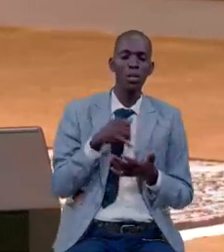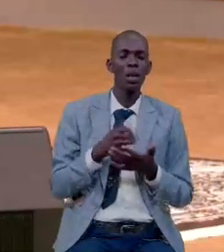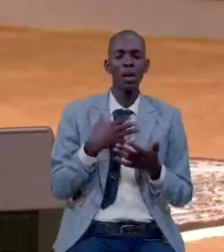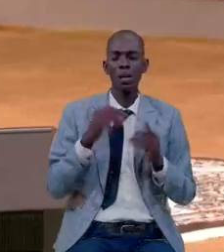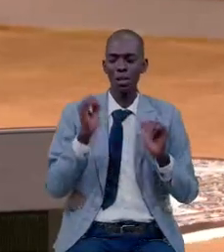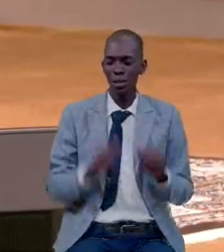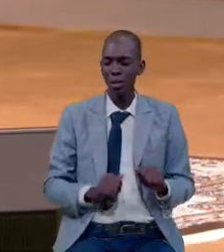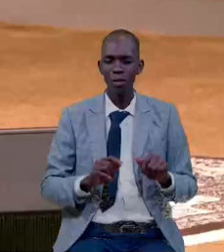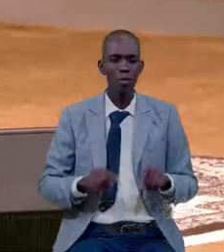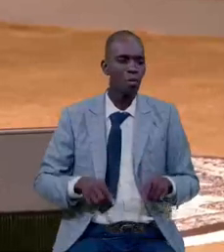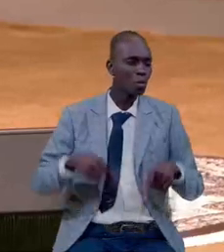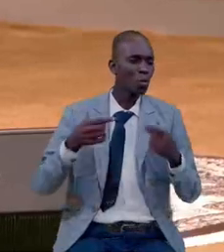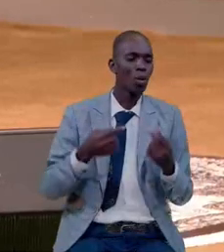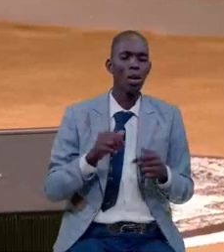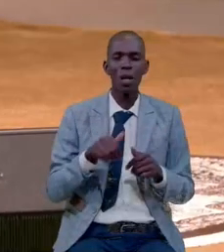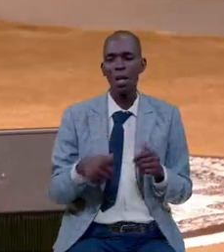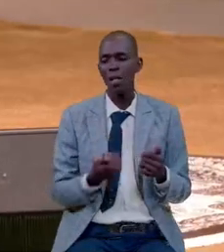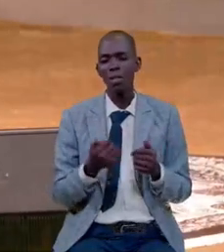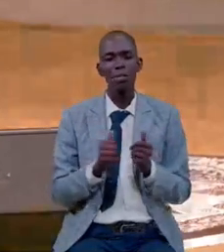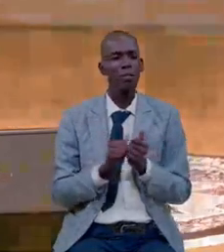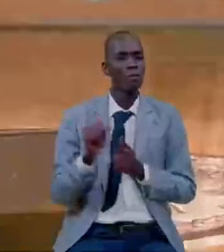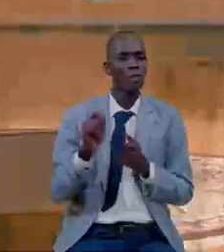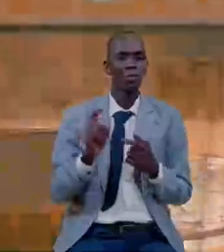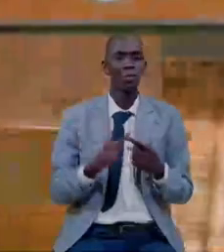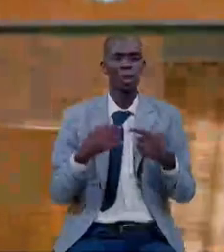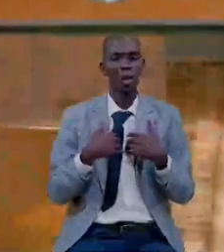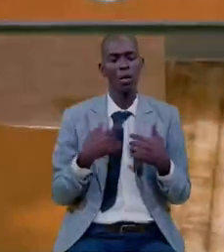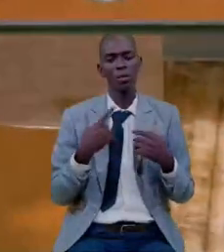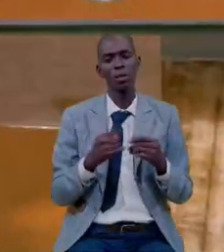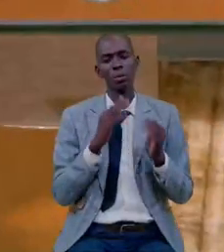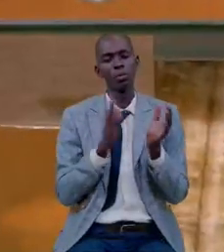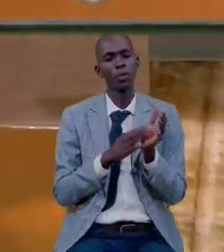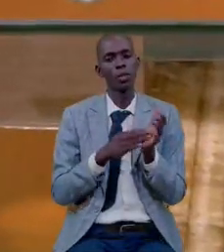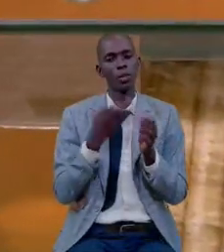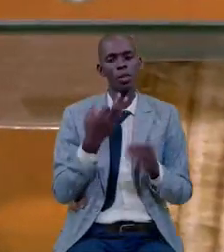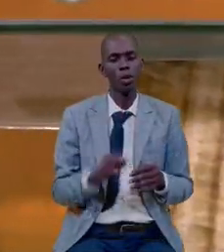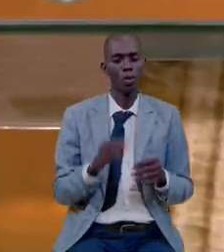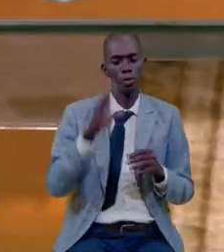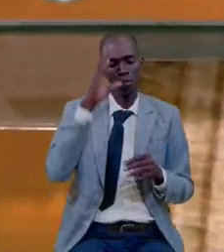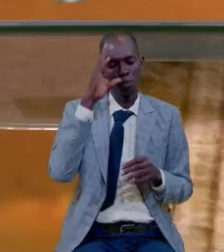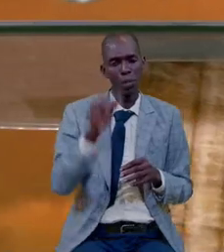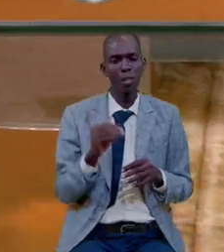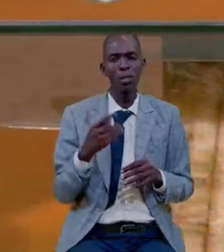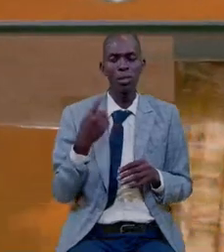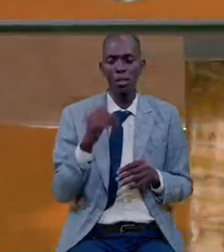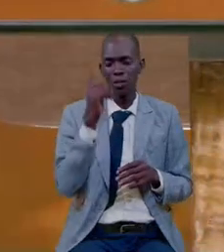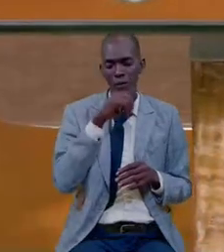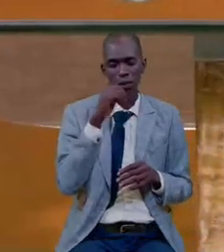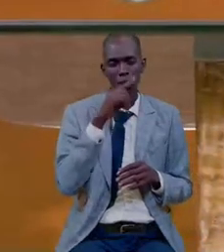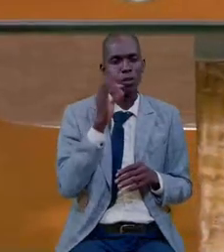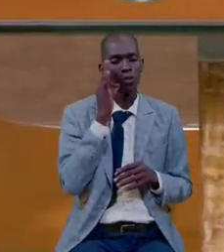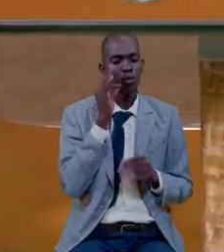sacrifice pour avoir l'éloge des hommes. Les fruits superficiels sans la foi en le